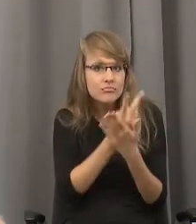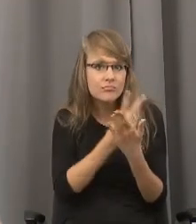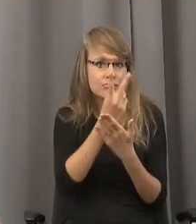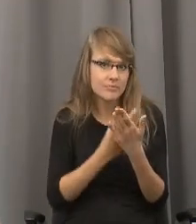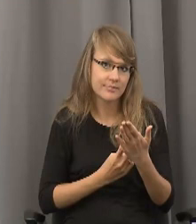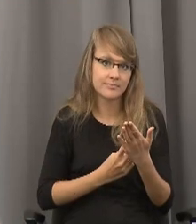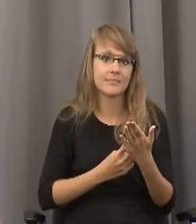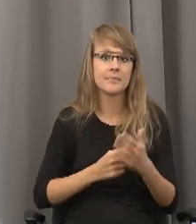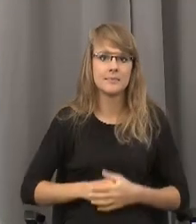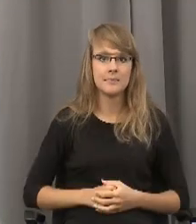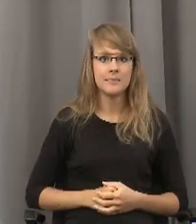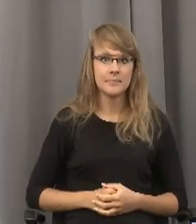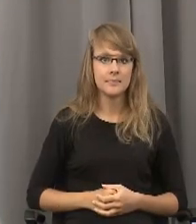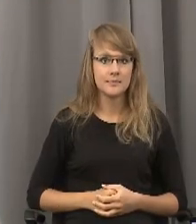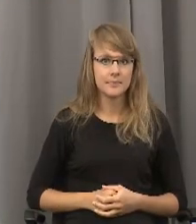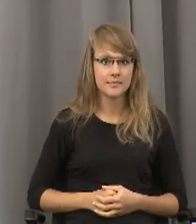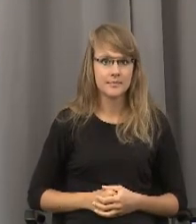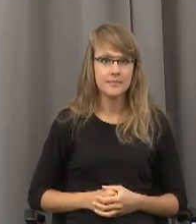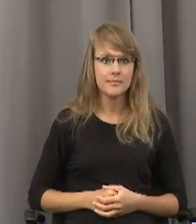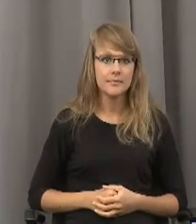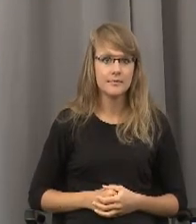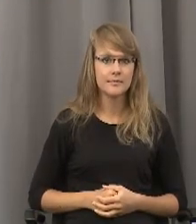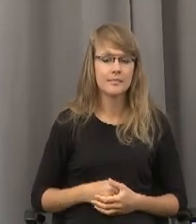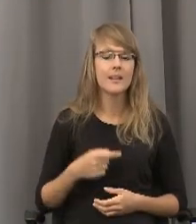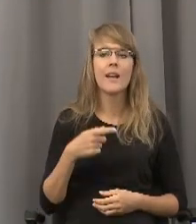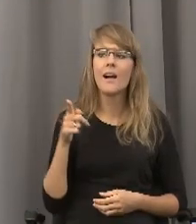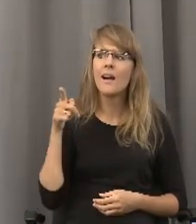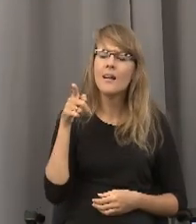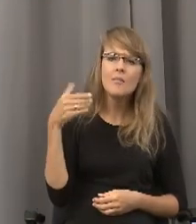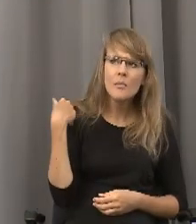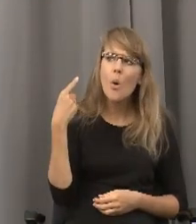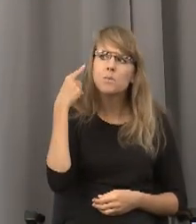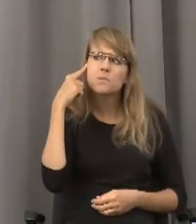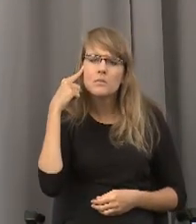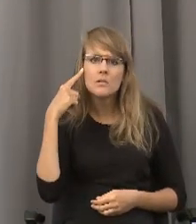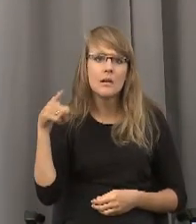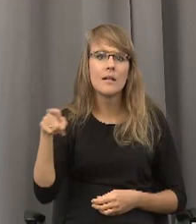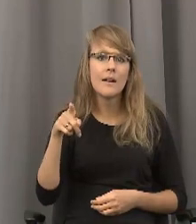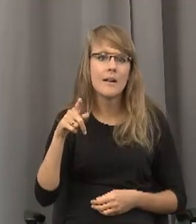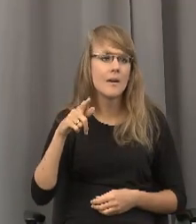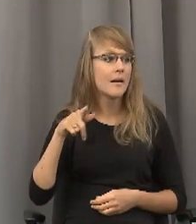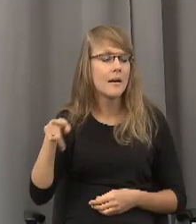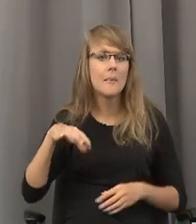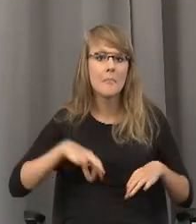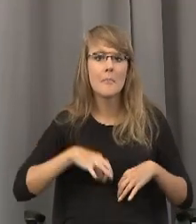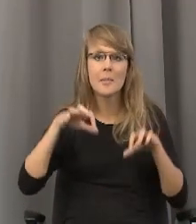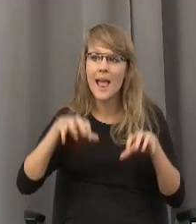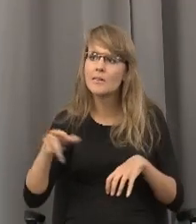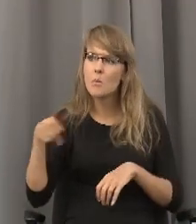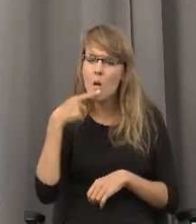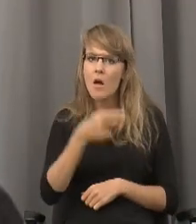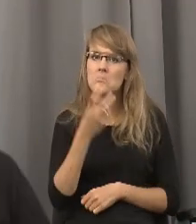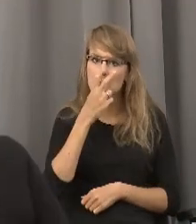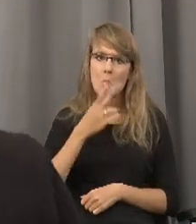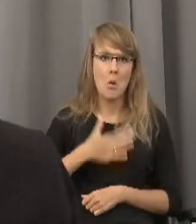do samego raportu. Było takie powiedzenie, które mi się bardzo podobało ze strony pani prezes, że w obszarze